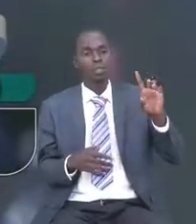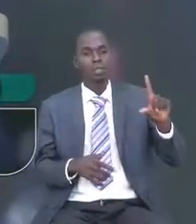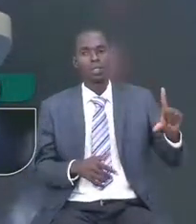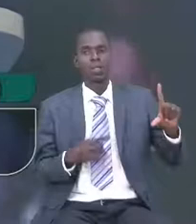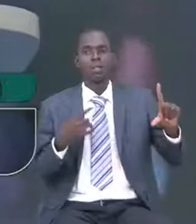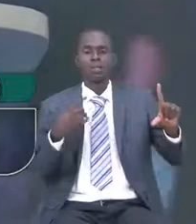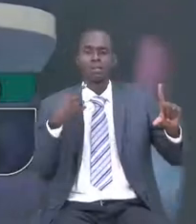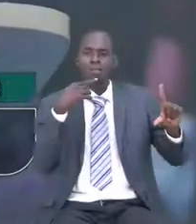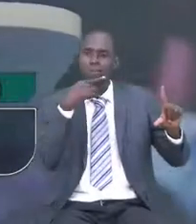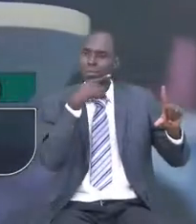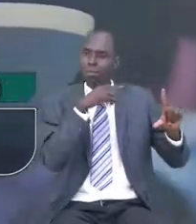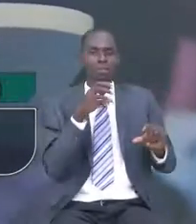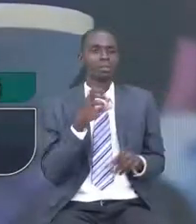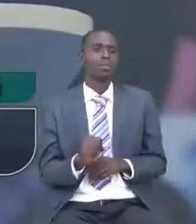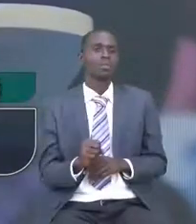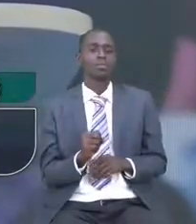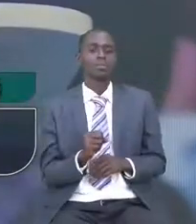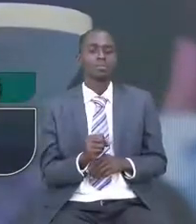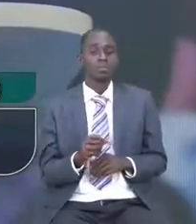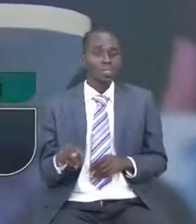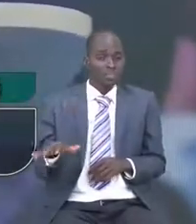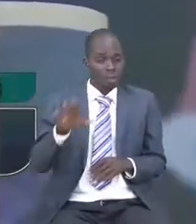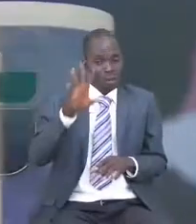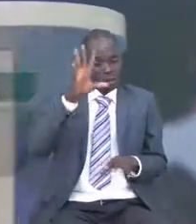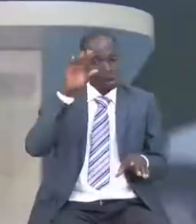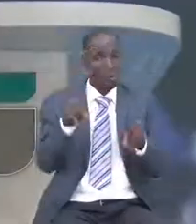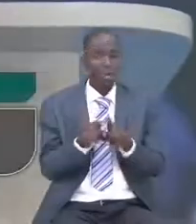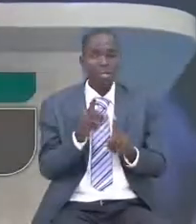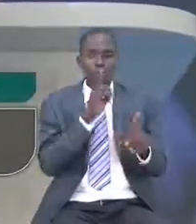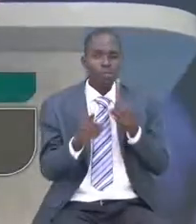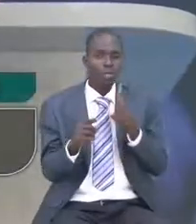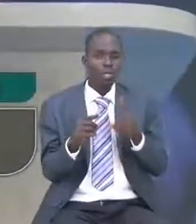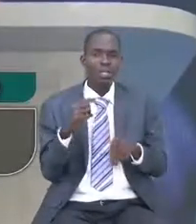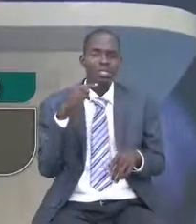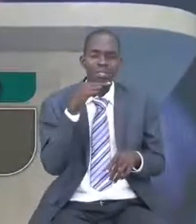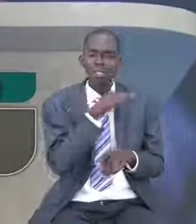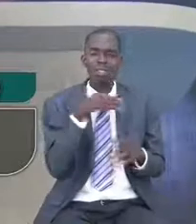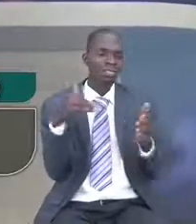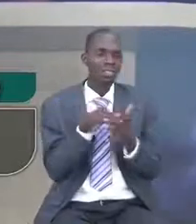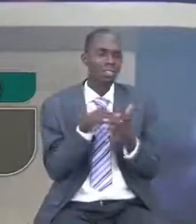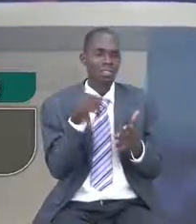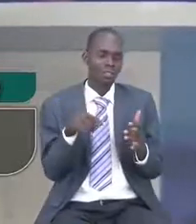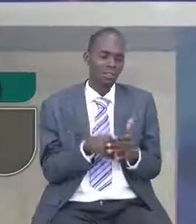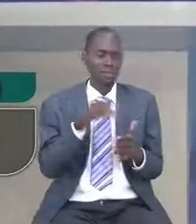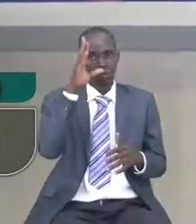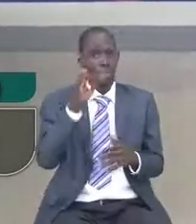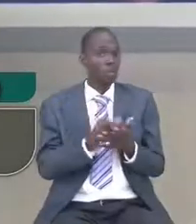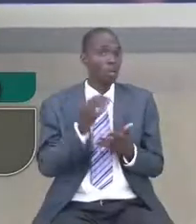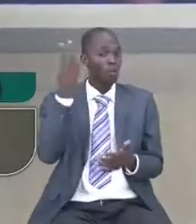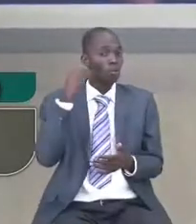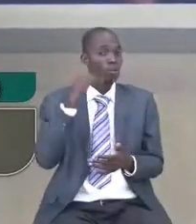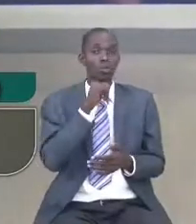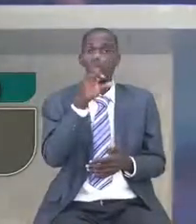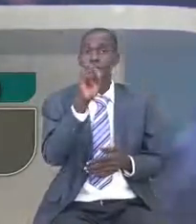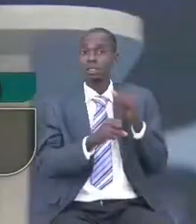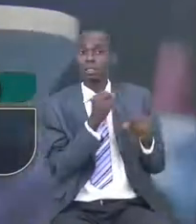les mensonges. Ils ont menti, ils sont contents. Ils ont raconté un gros mensonge contre ce jeune homme. Il n'avait pas encore 30 ans à l'époque.